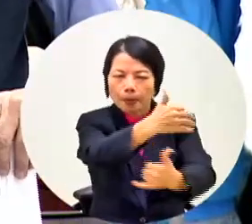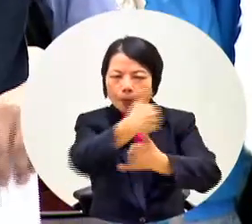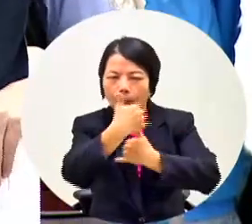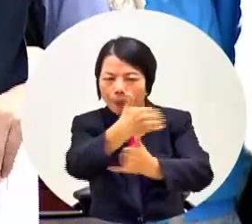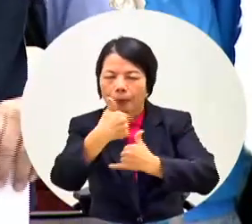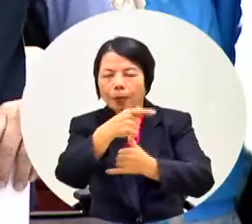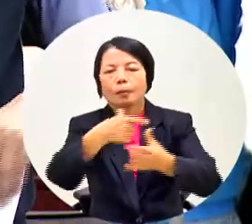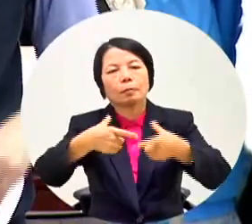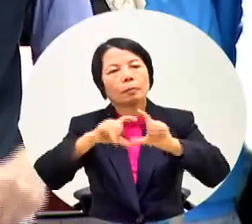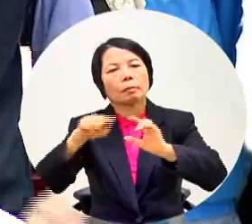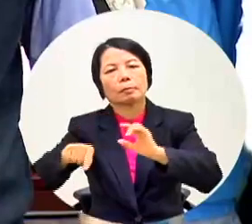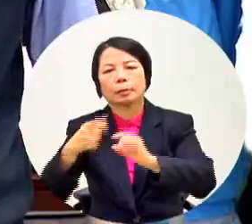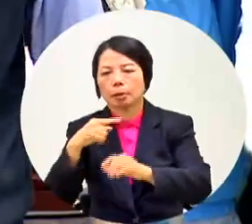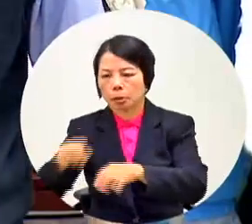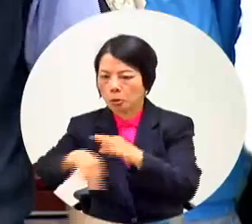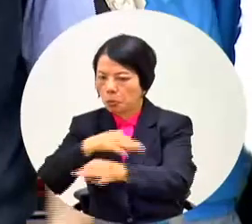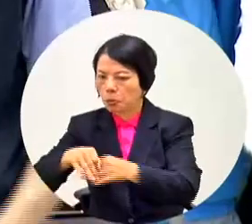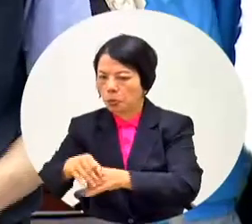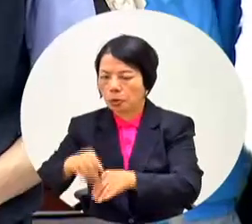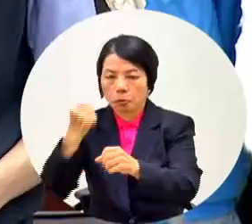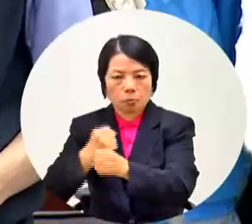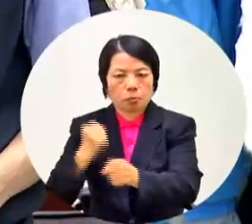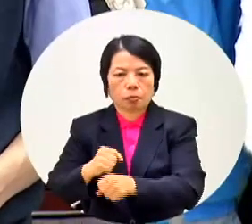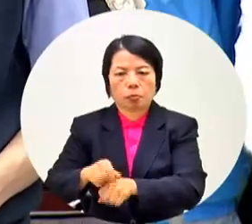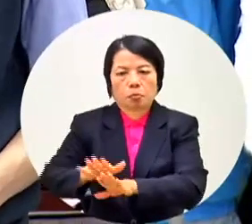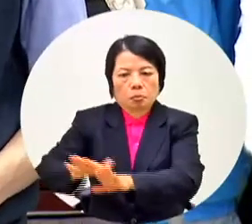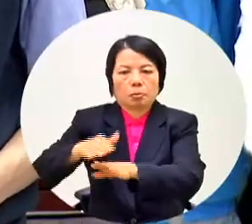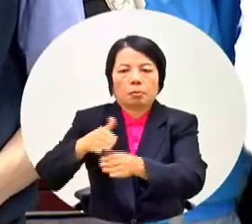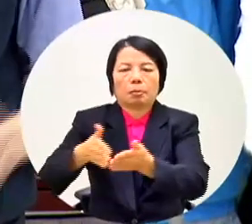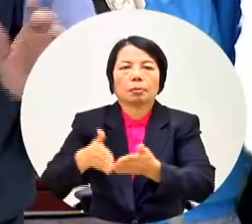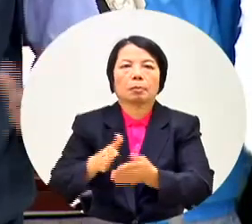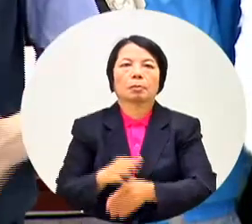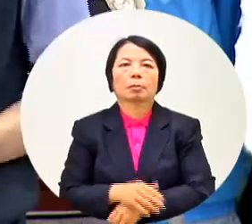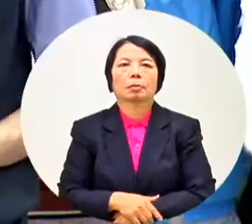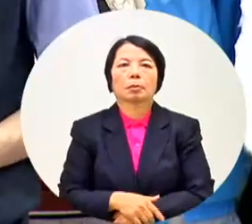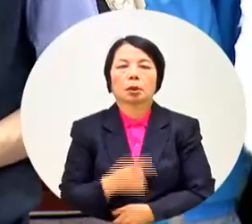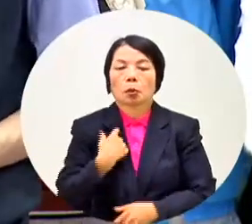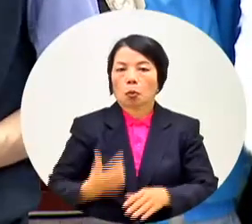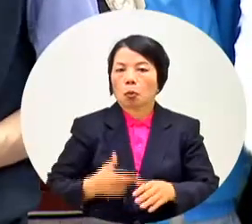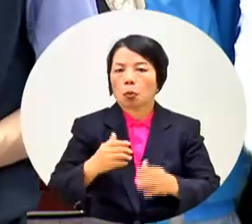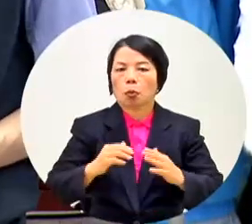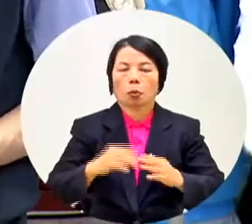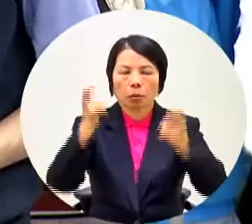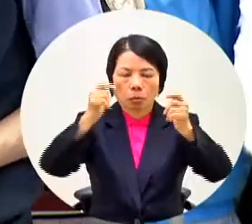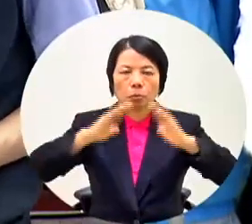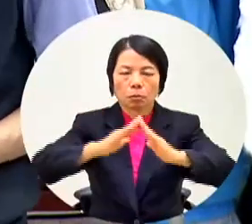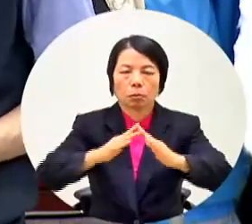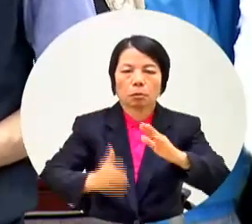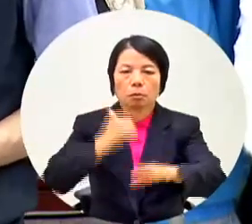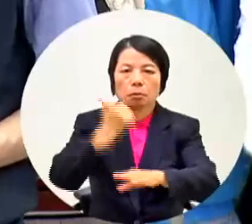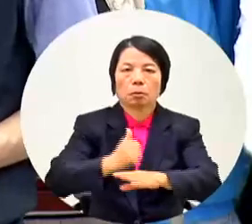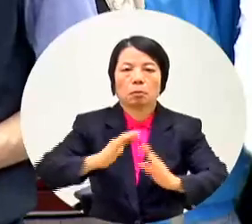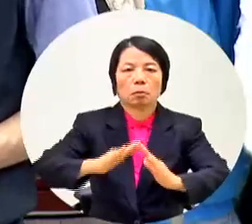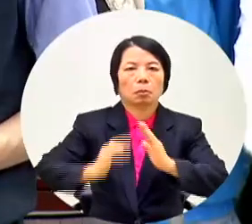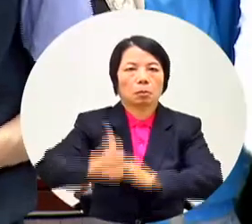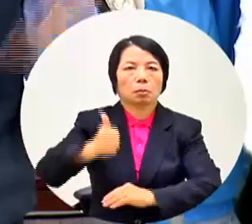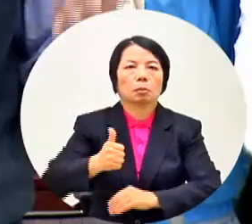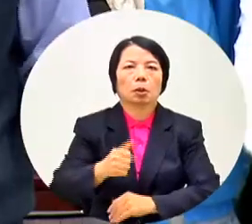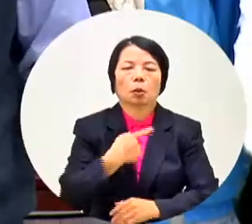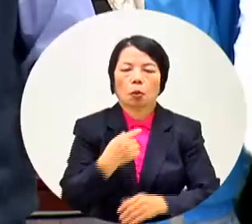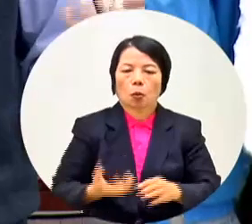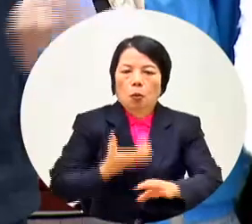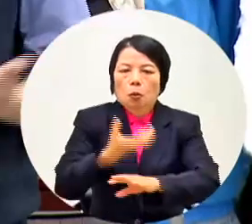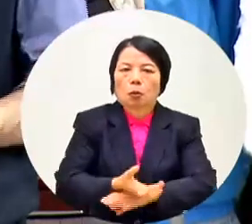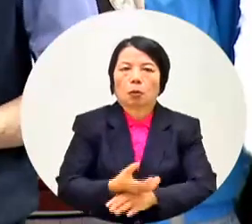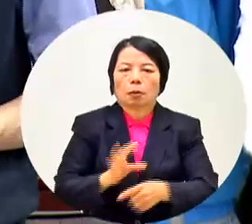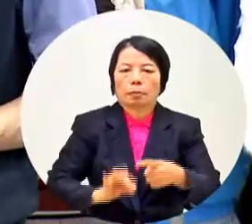这一块，我再重申我当高雄市长的理念，99%心力，1%储备，因为我